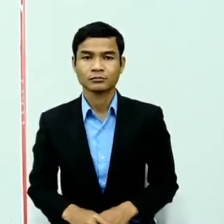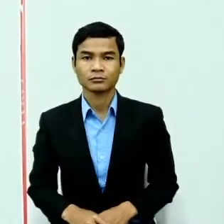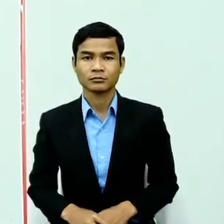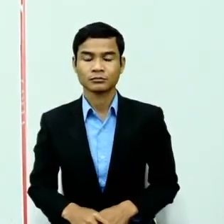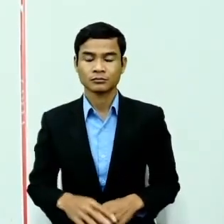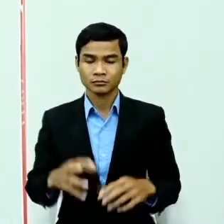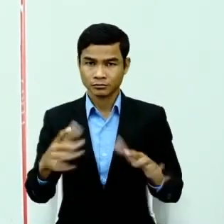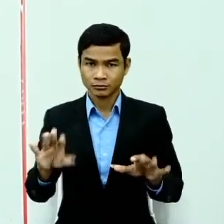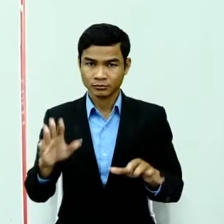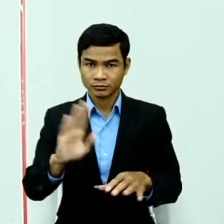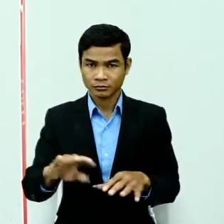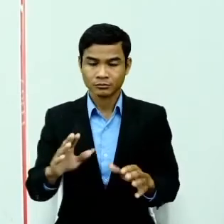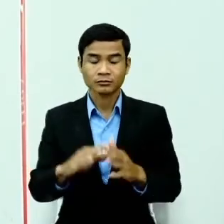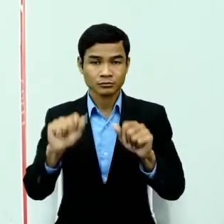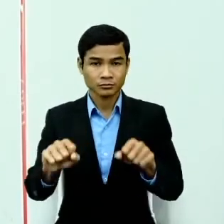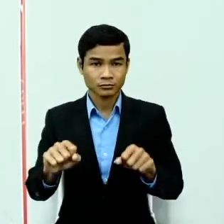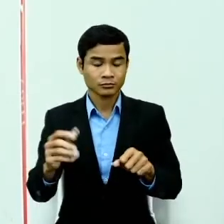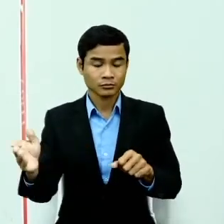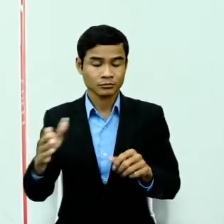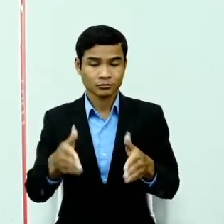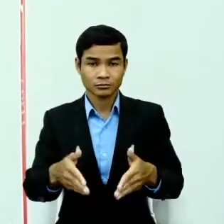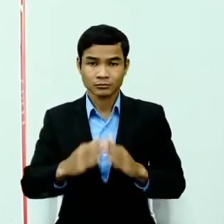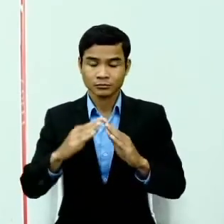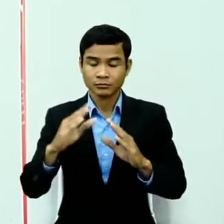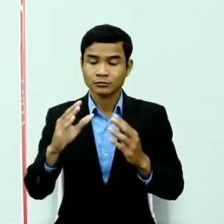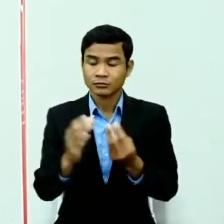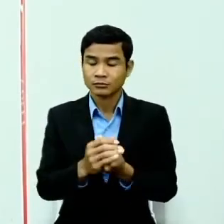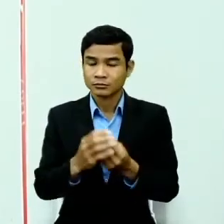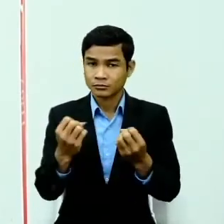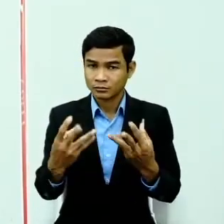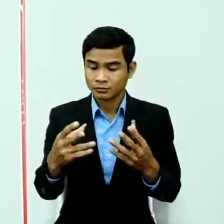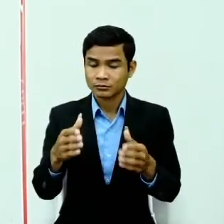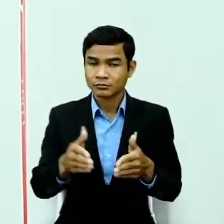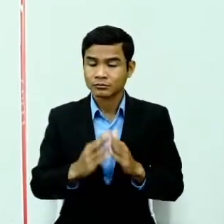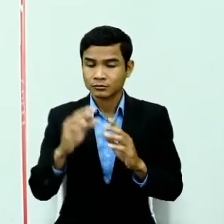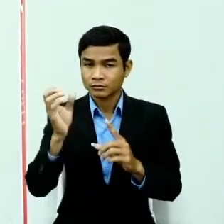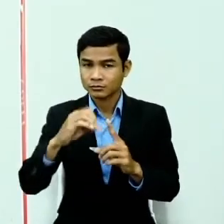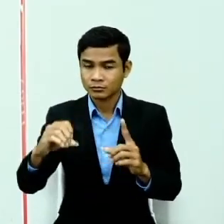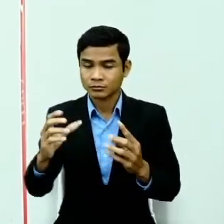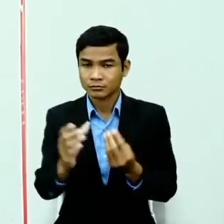chà rồi rồi hai rồi dám con cách bằng cách là ban chấm nốt phần màn đá